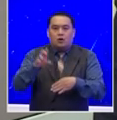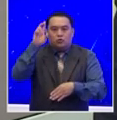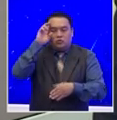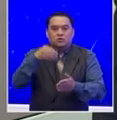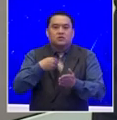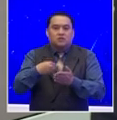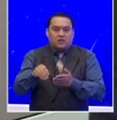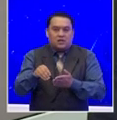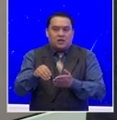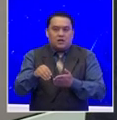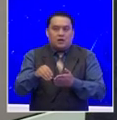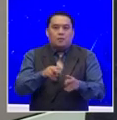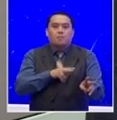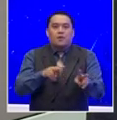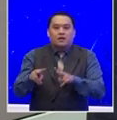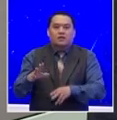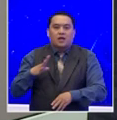цен. При мониторинге